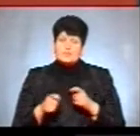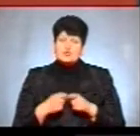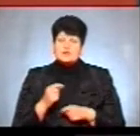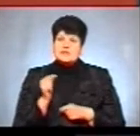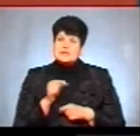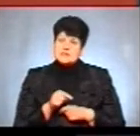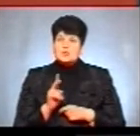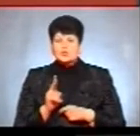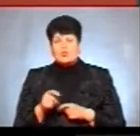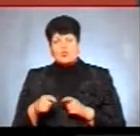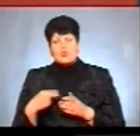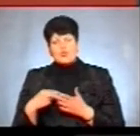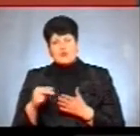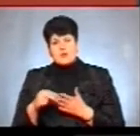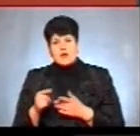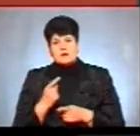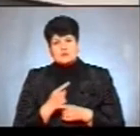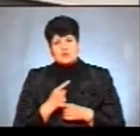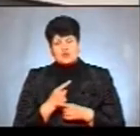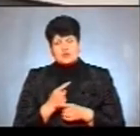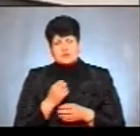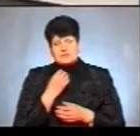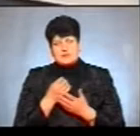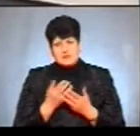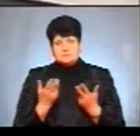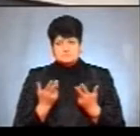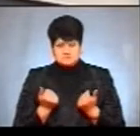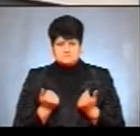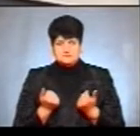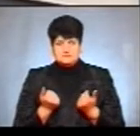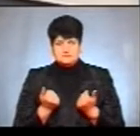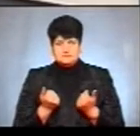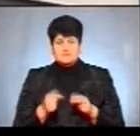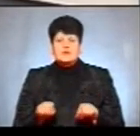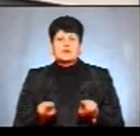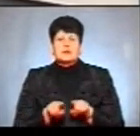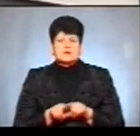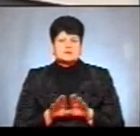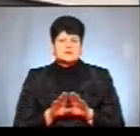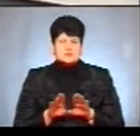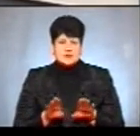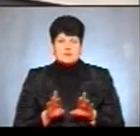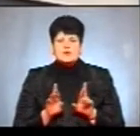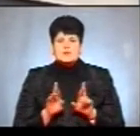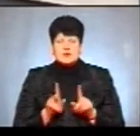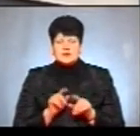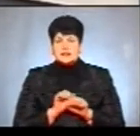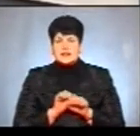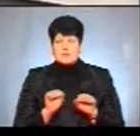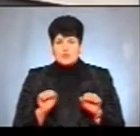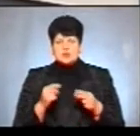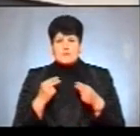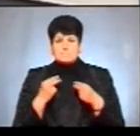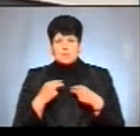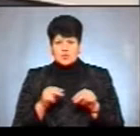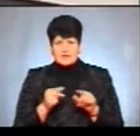хто купують заборонені первоцвіти? Так. Так само, як і не можна